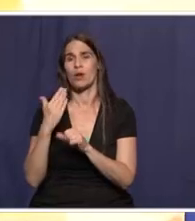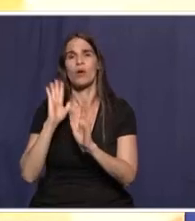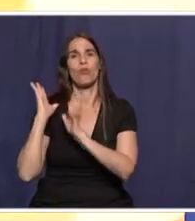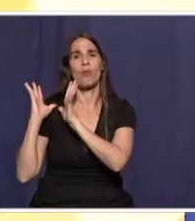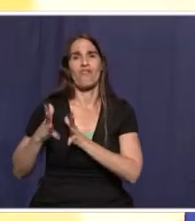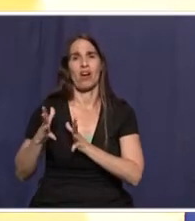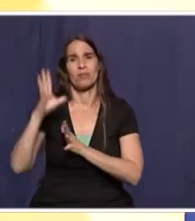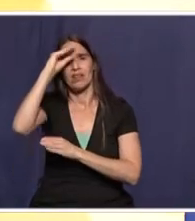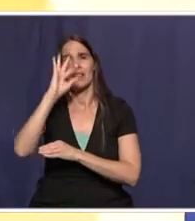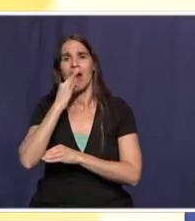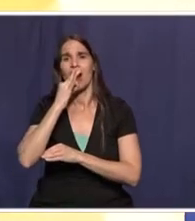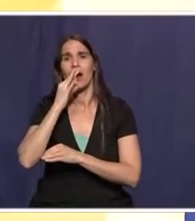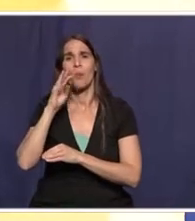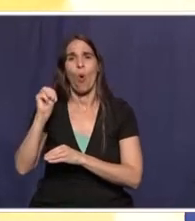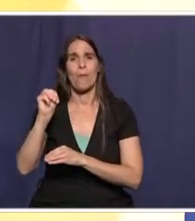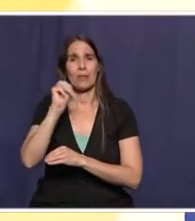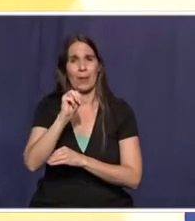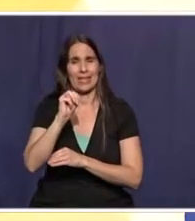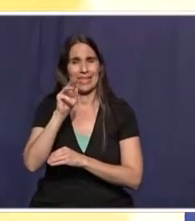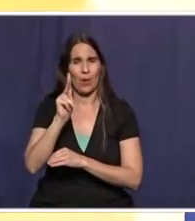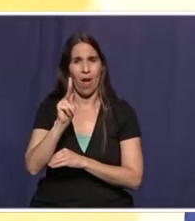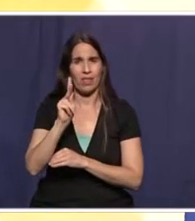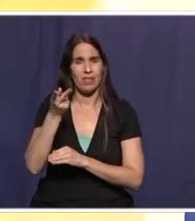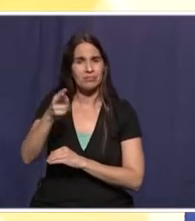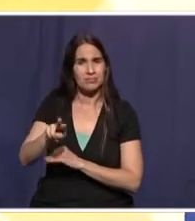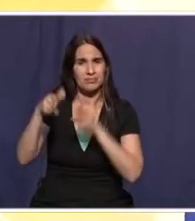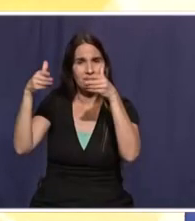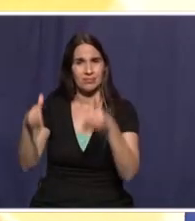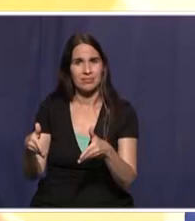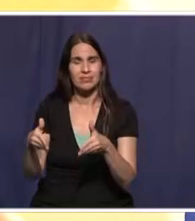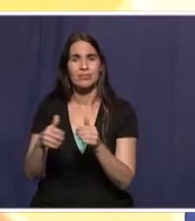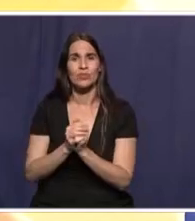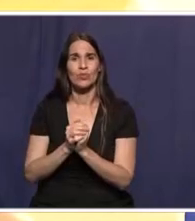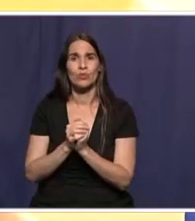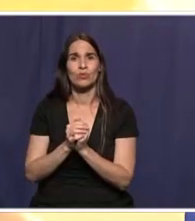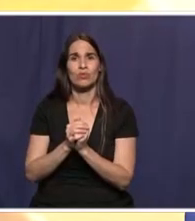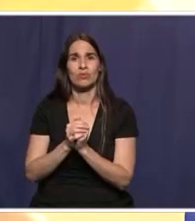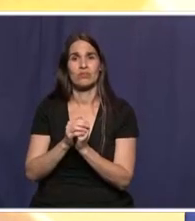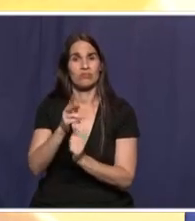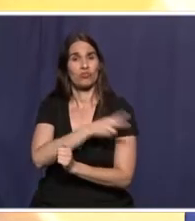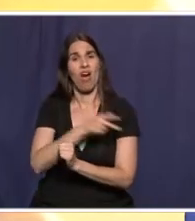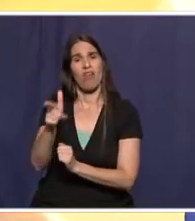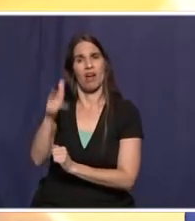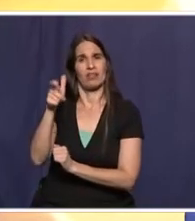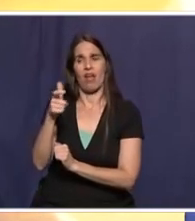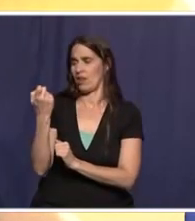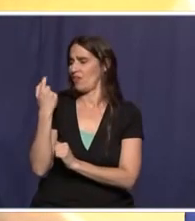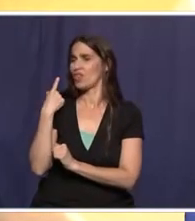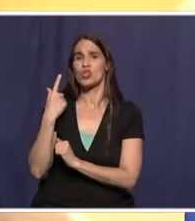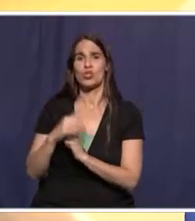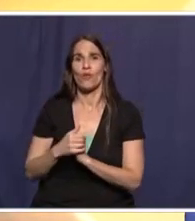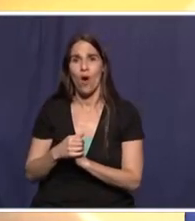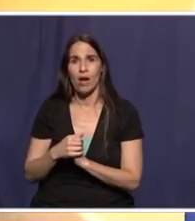אל-פחם הנער מוחמד מחמיד קיוואן. הוא אחד שירו בו המשטרה לפני שבוע,